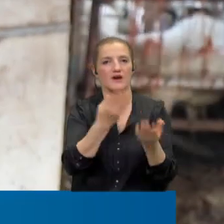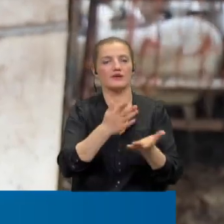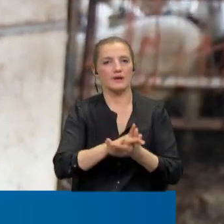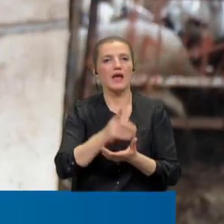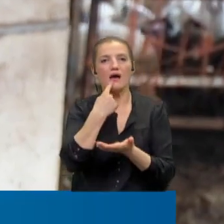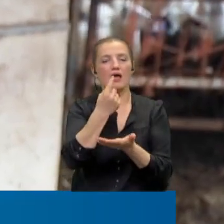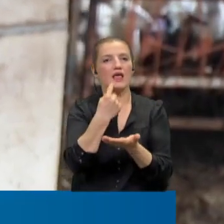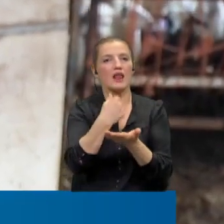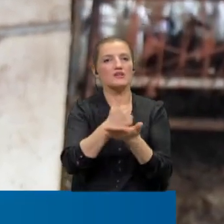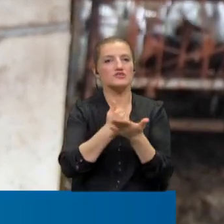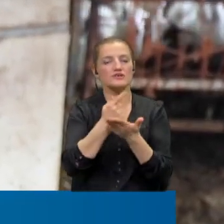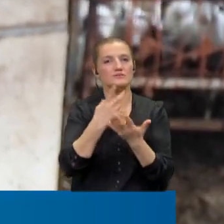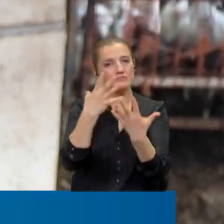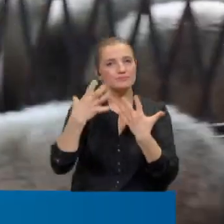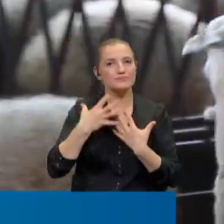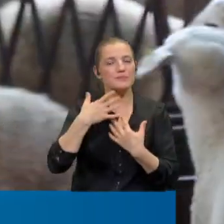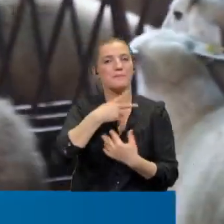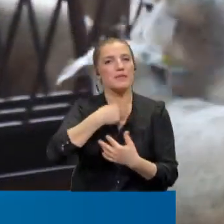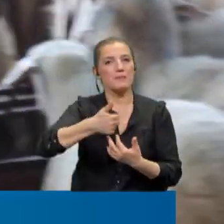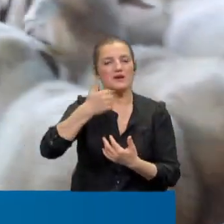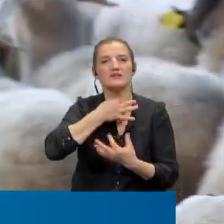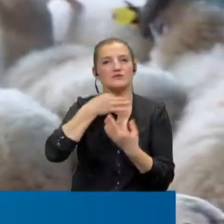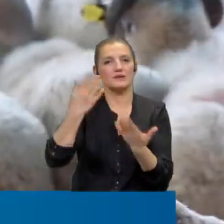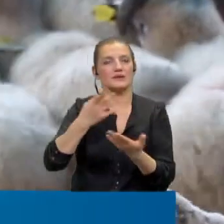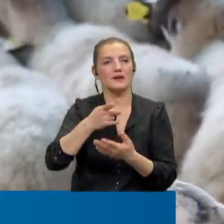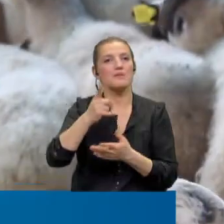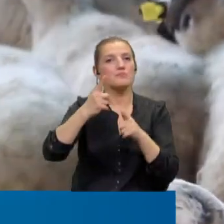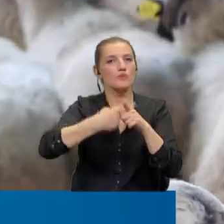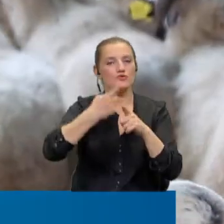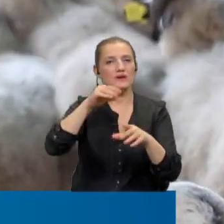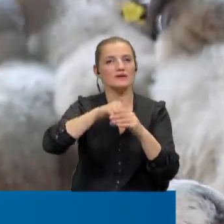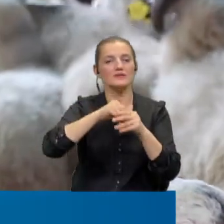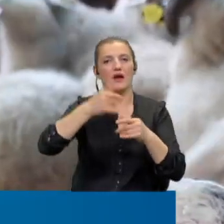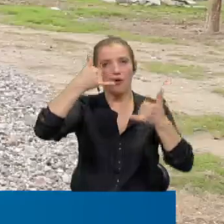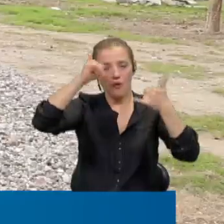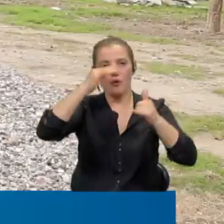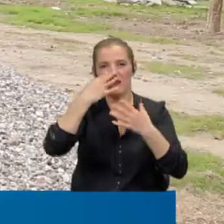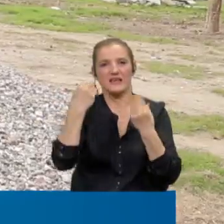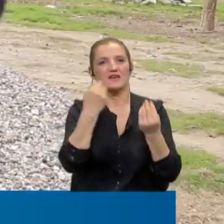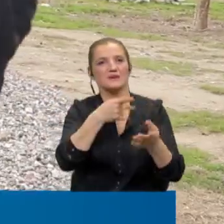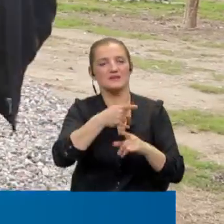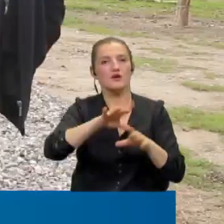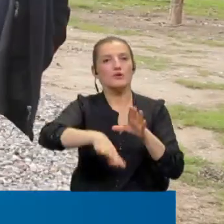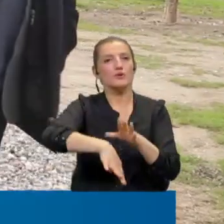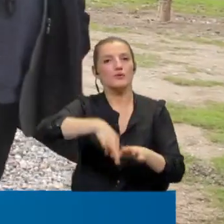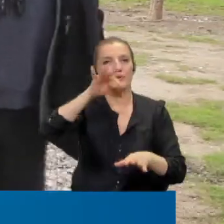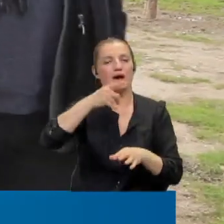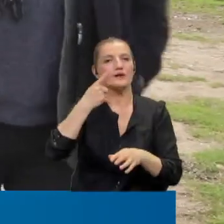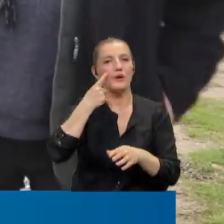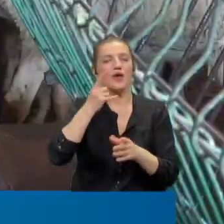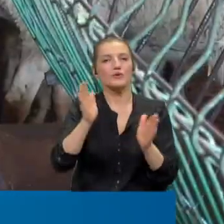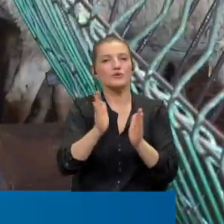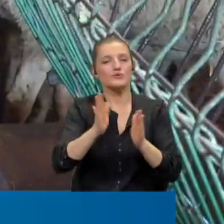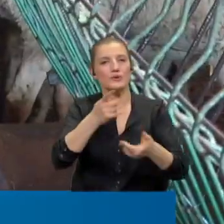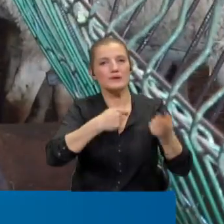ilaç gibi geldi sağ olsun Özlem başkanımıza proje kapsamında üreticilere Koç şubesi devam ediyor kurayla belirlenen küçük